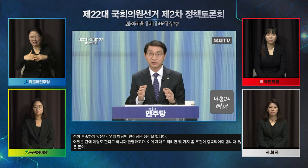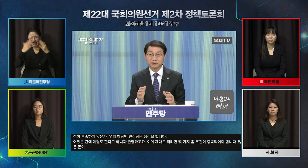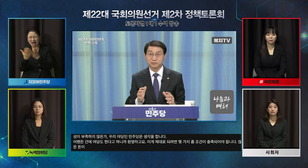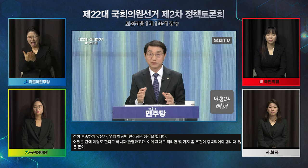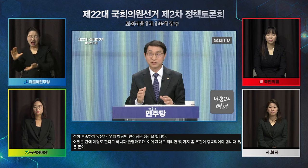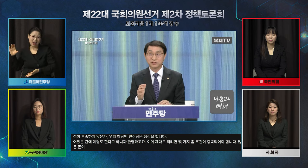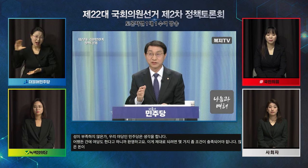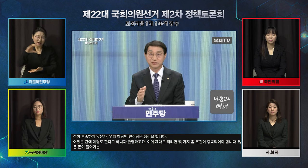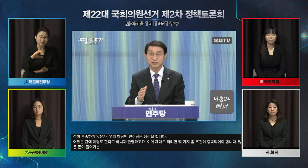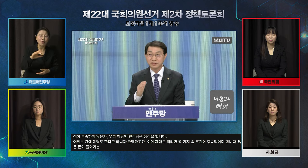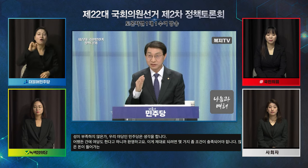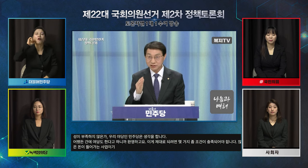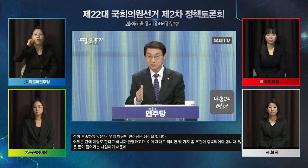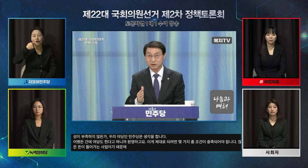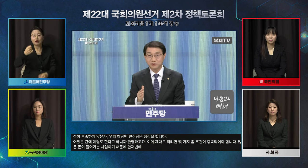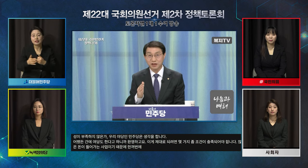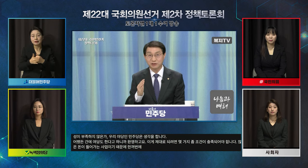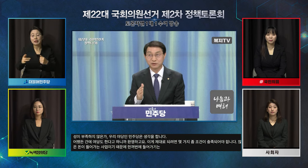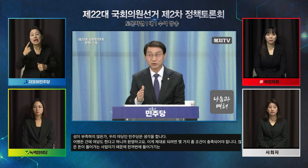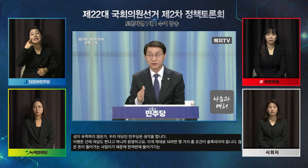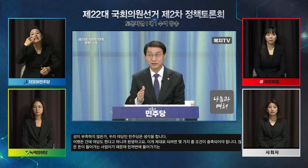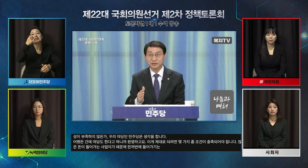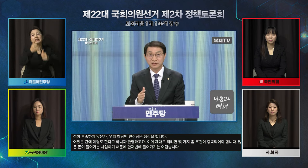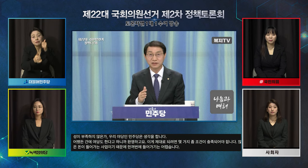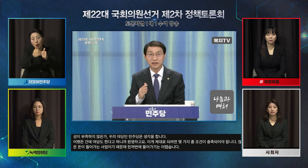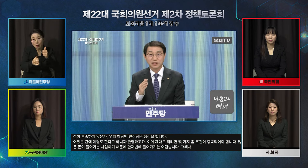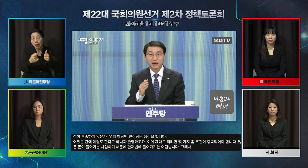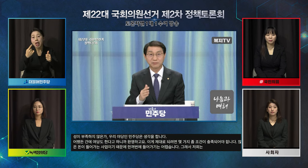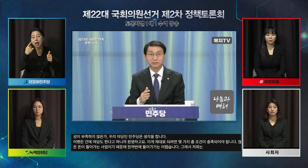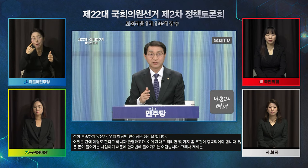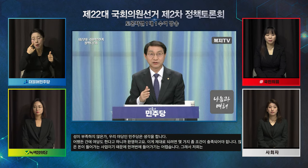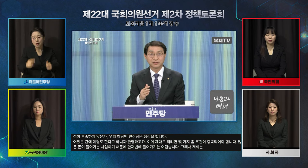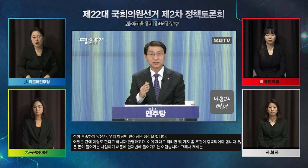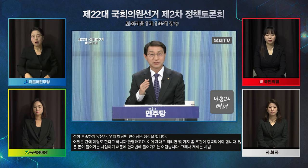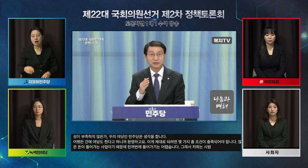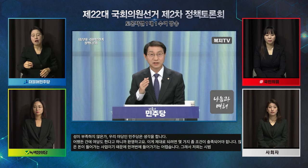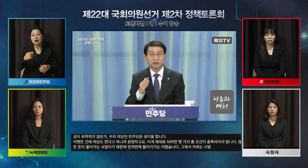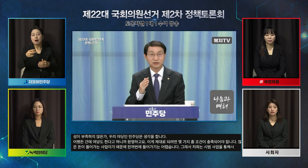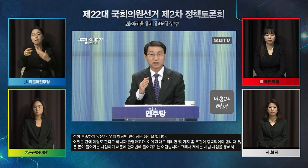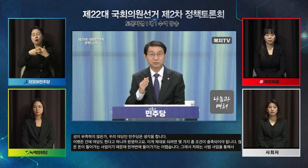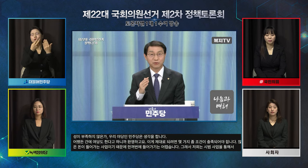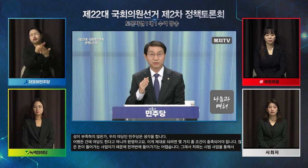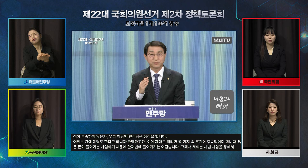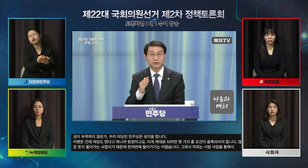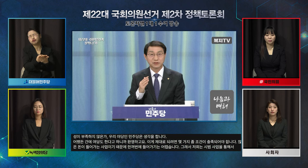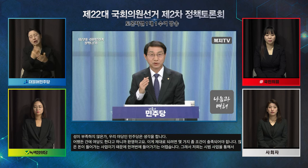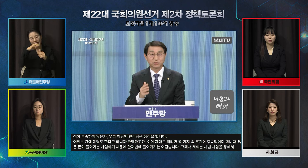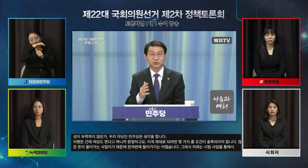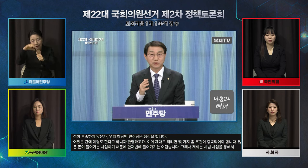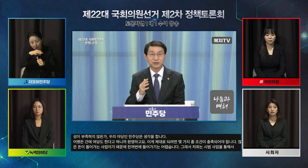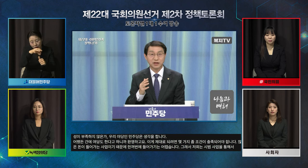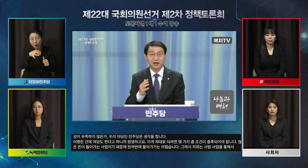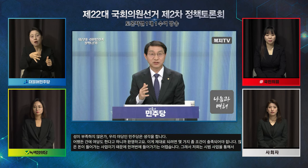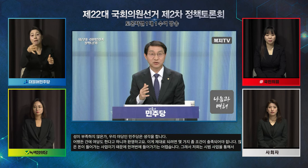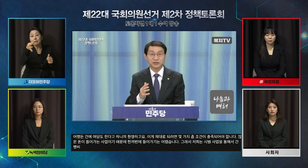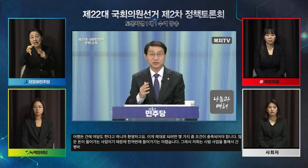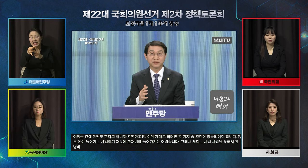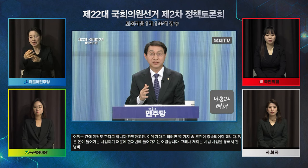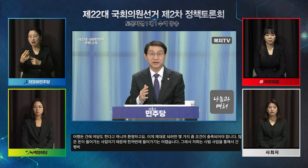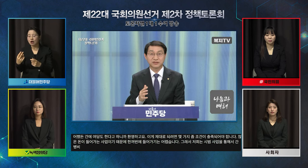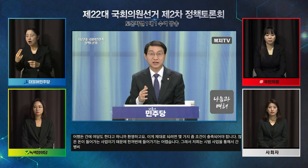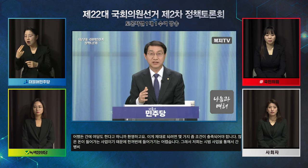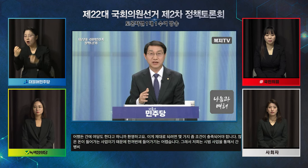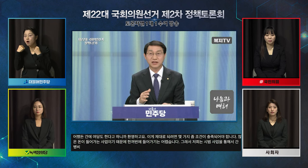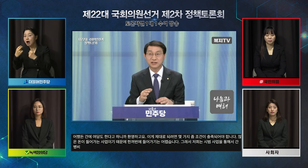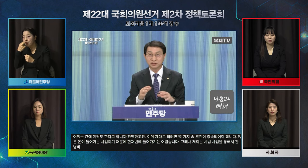들어가기는 어렵습니다. 그래서 저희는 시범사업을 통해서 간병의 건강보험 적용을 하기 위한